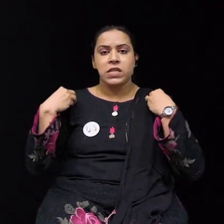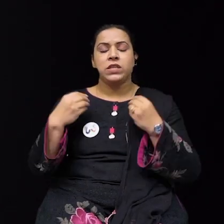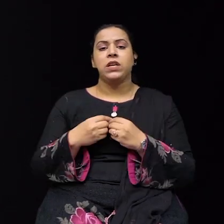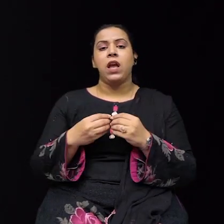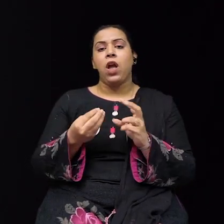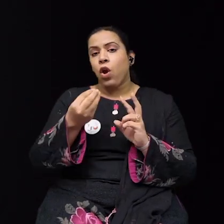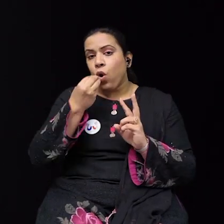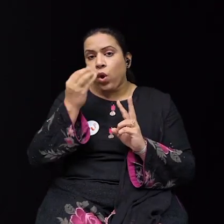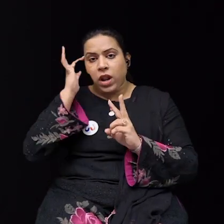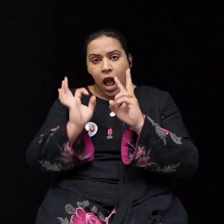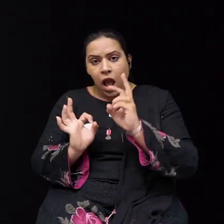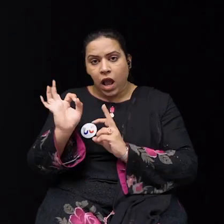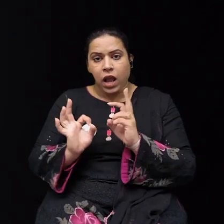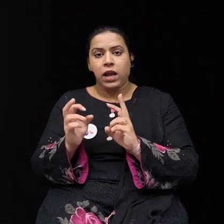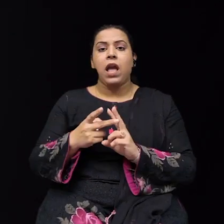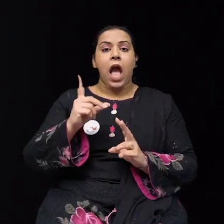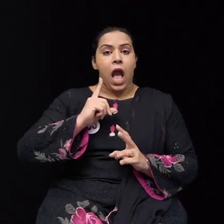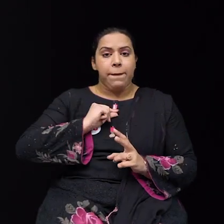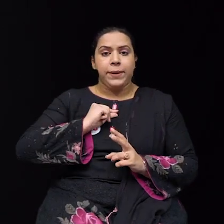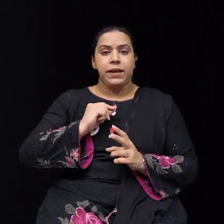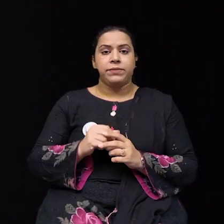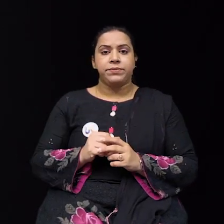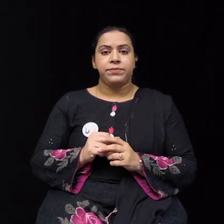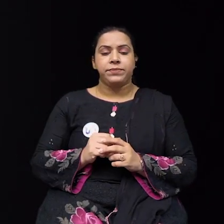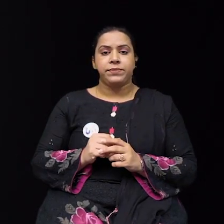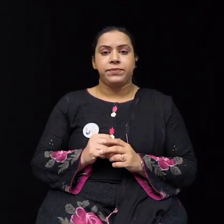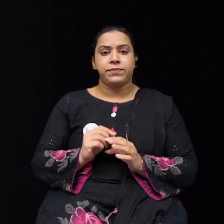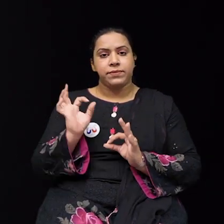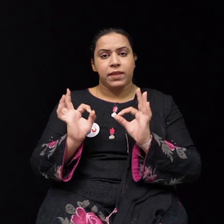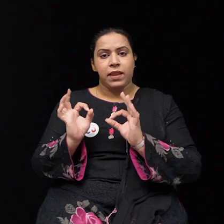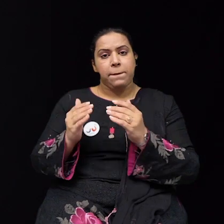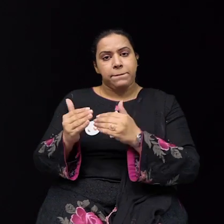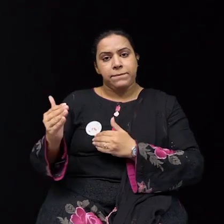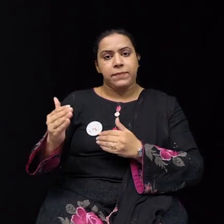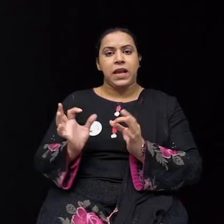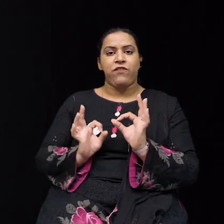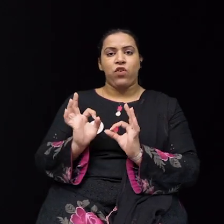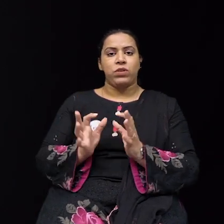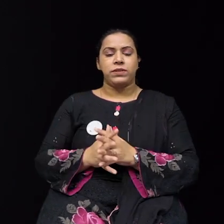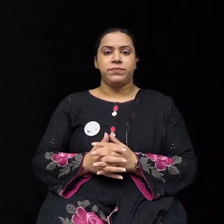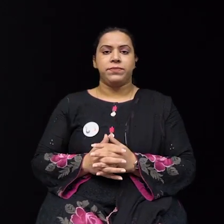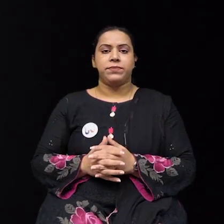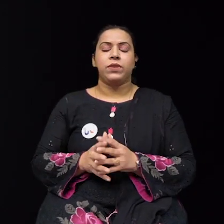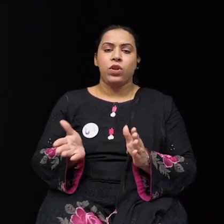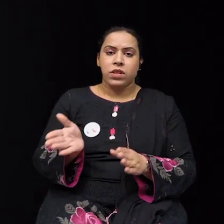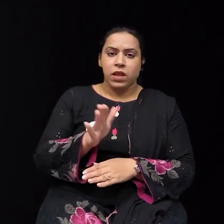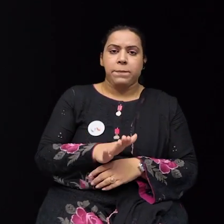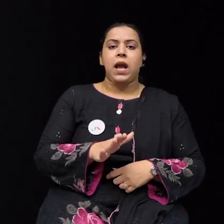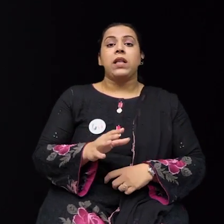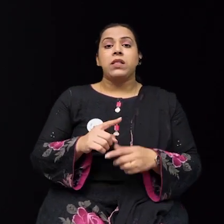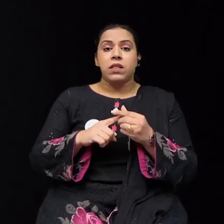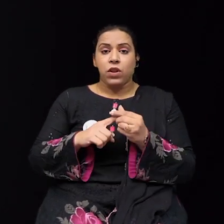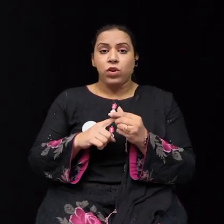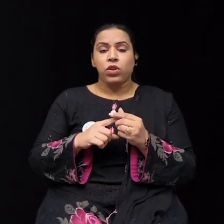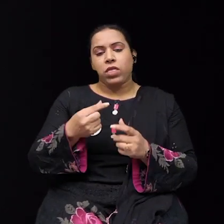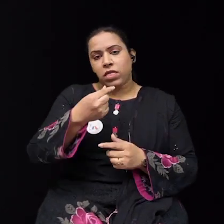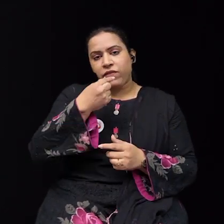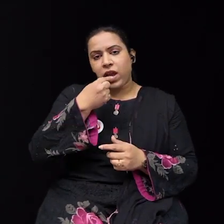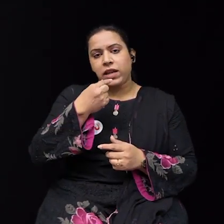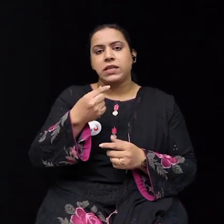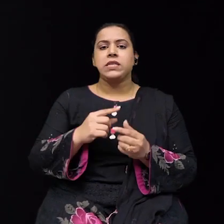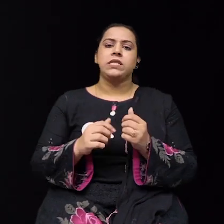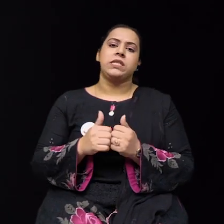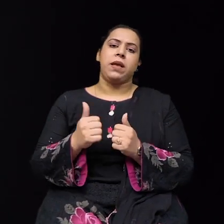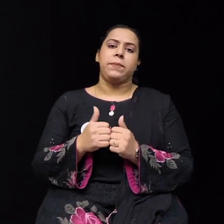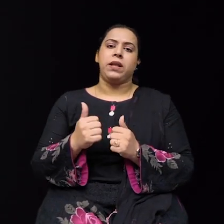کا دھیان کرنا، اپنے آپ کو ہر طرح سے باقی چیزوں سے محفوظ رکھنا، اور پھر اگر ضرورت ہو تو دوائی کا استعمال کرنا۔